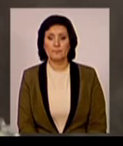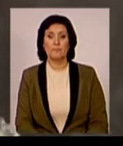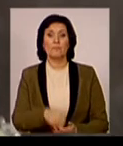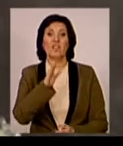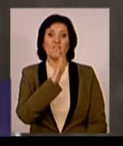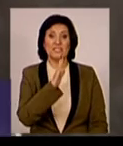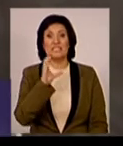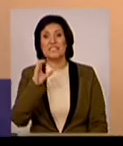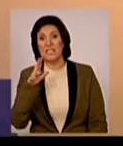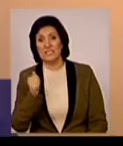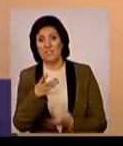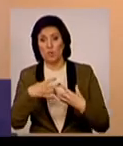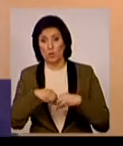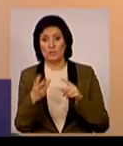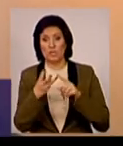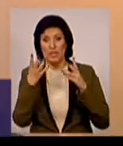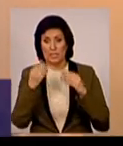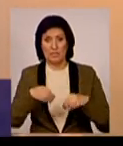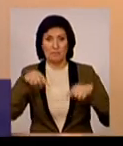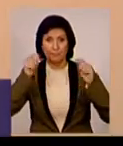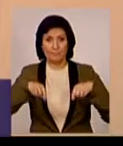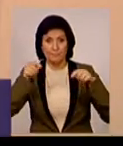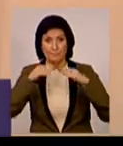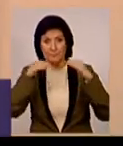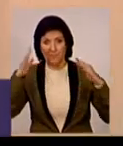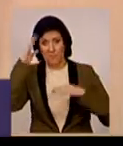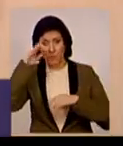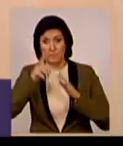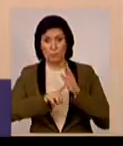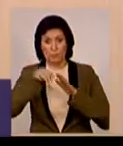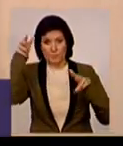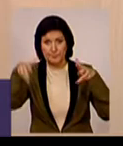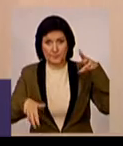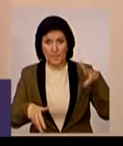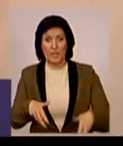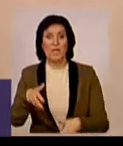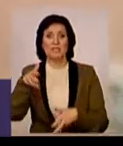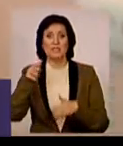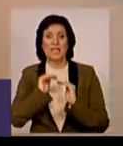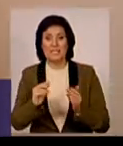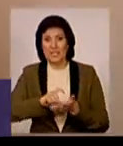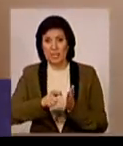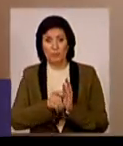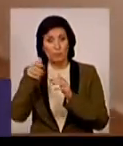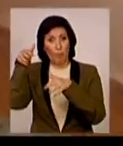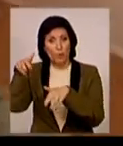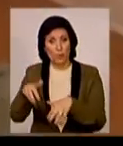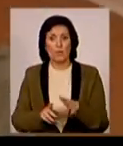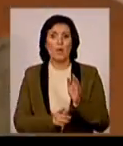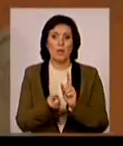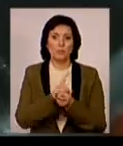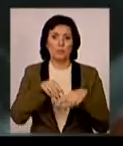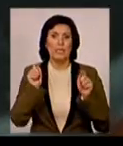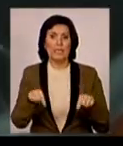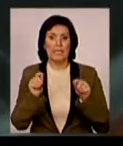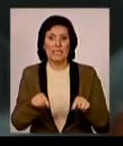Василь, Станіслава та його родини вже третій день зі стелі тече вода. Спочатку на стінах дитячої з'явилися невеликі патьоки, а вже згодом почало